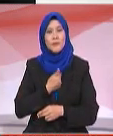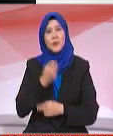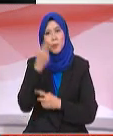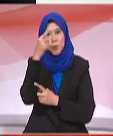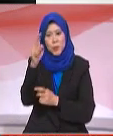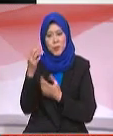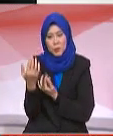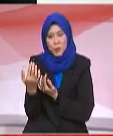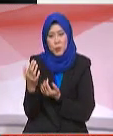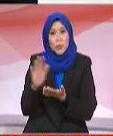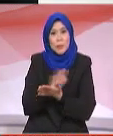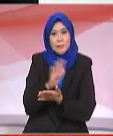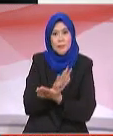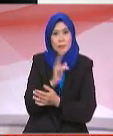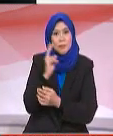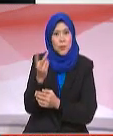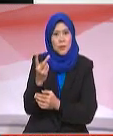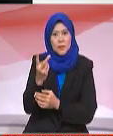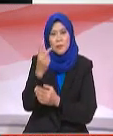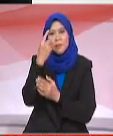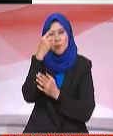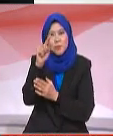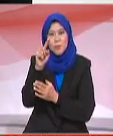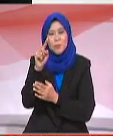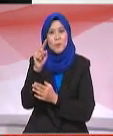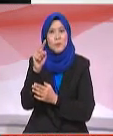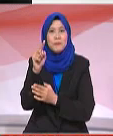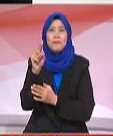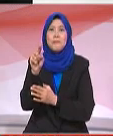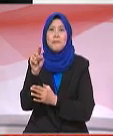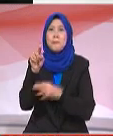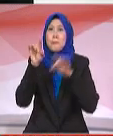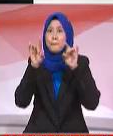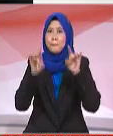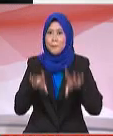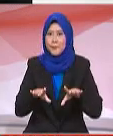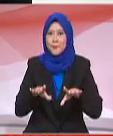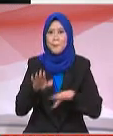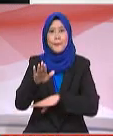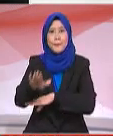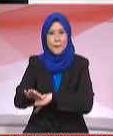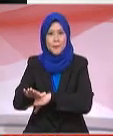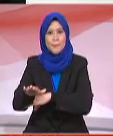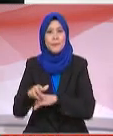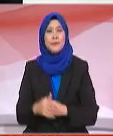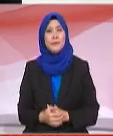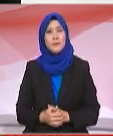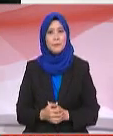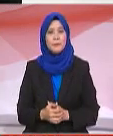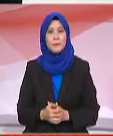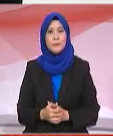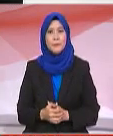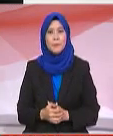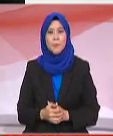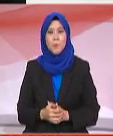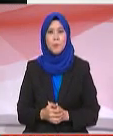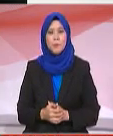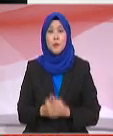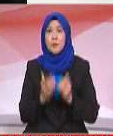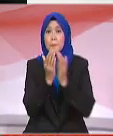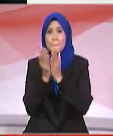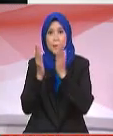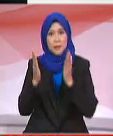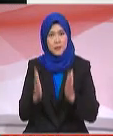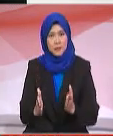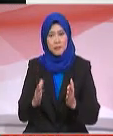sementara menunggu paper yang kedua yang akan dilakukan pada yang akan dijalankan pada sesi petang lah. Dan murid-murid